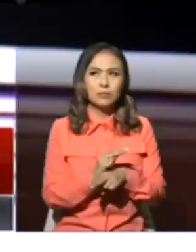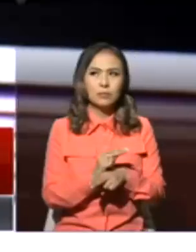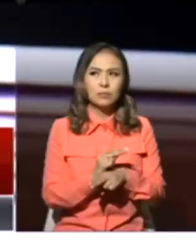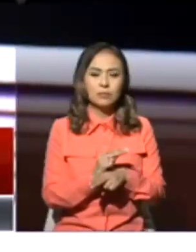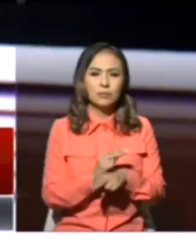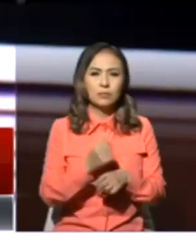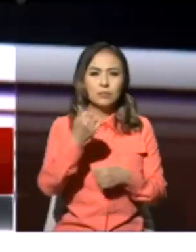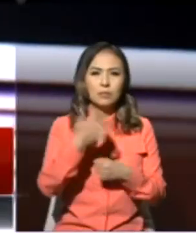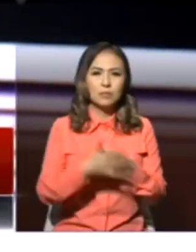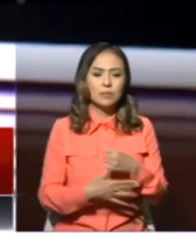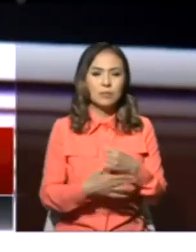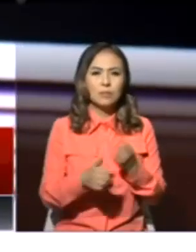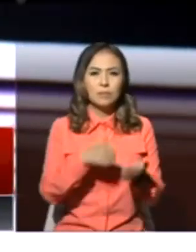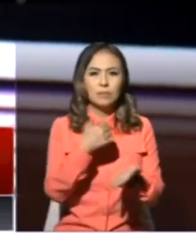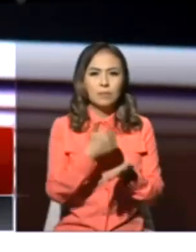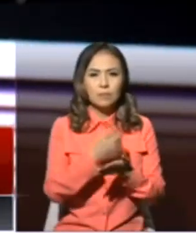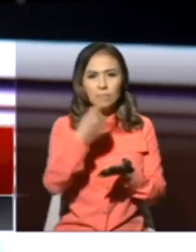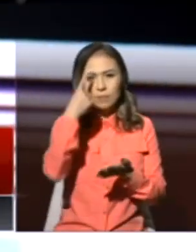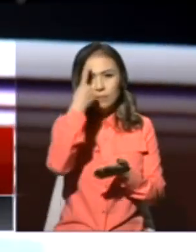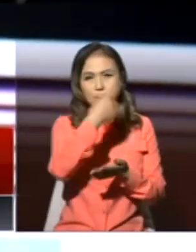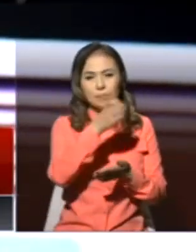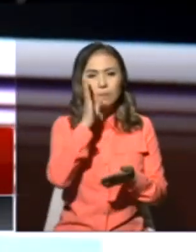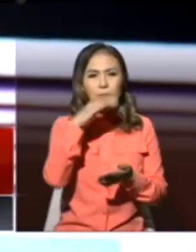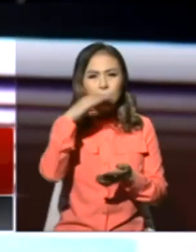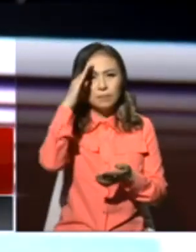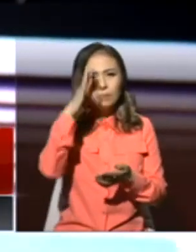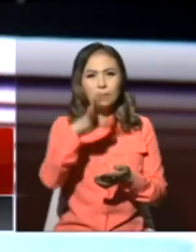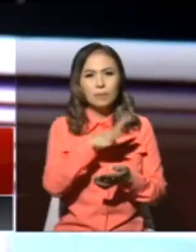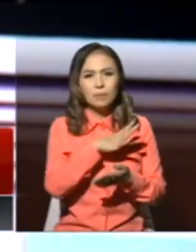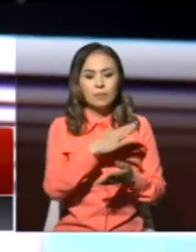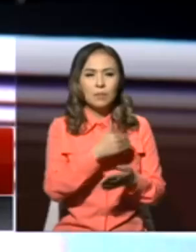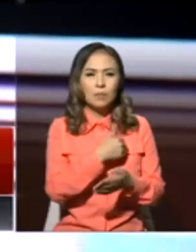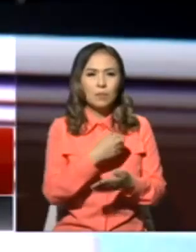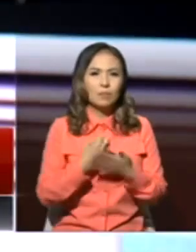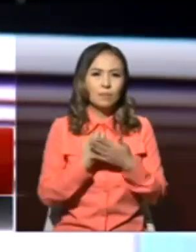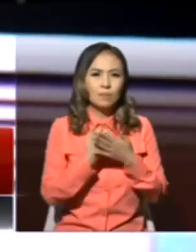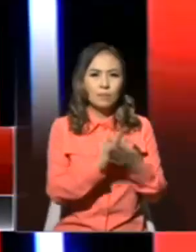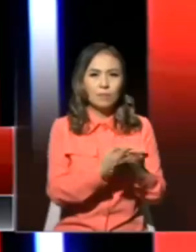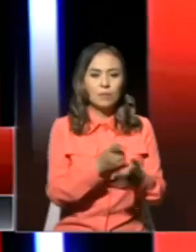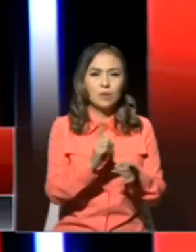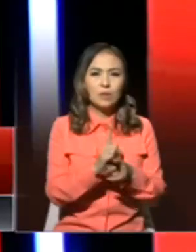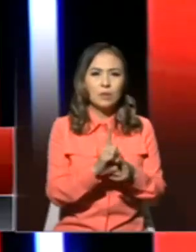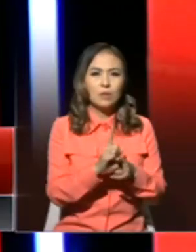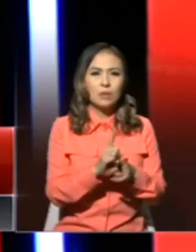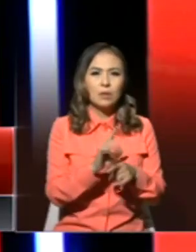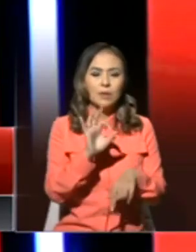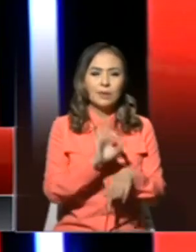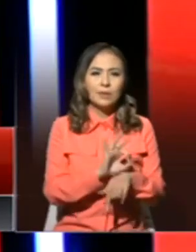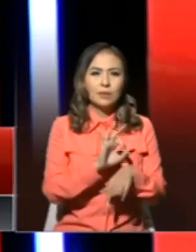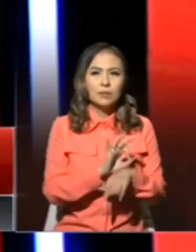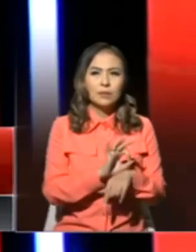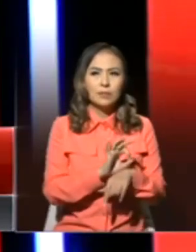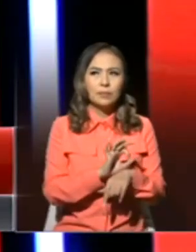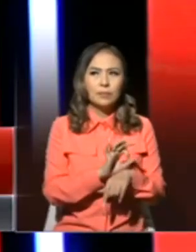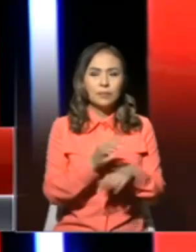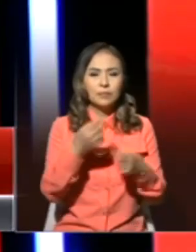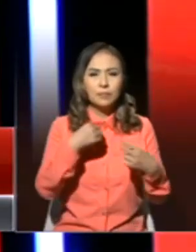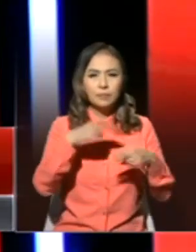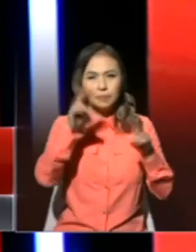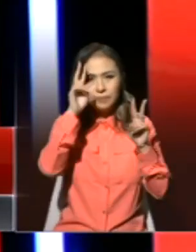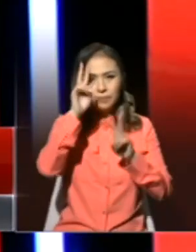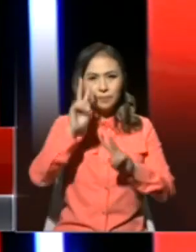центрдің ұжымына, басшыларына хабарласқан ата-анам жатқызу керек. Менде бұл лудомания деген дерт екенін мен білген